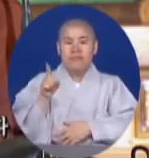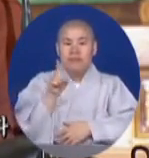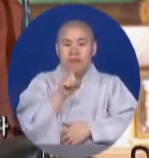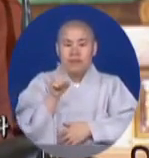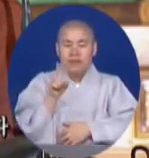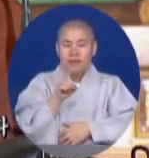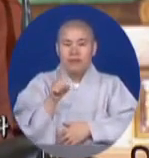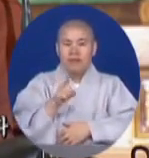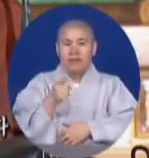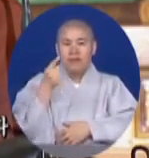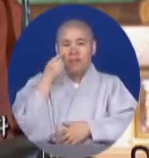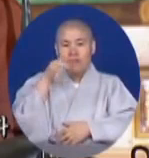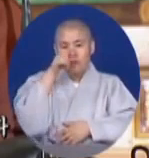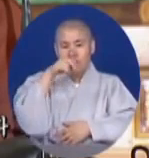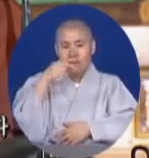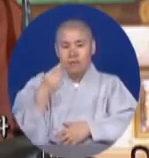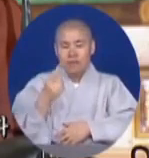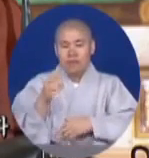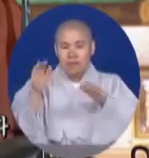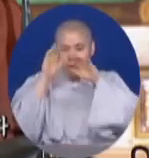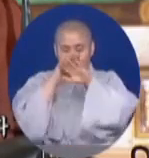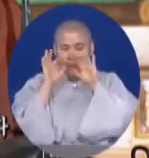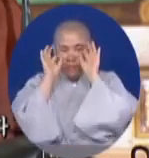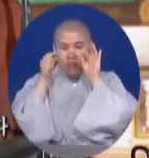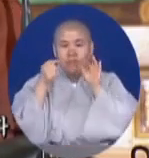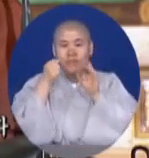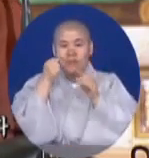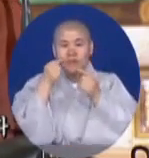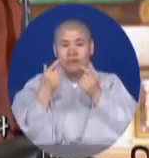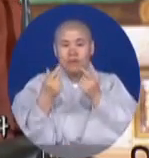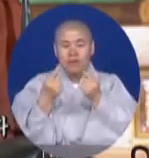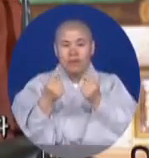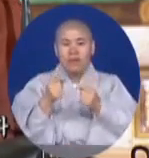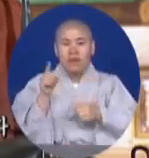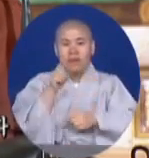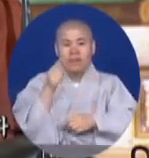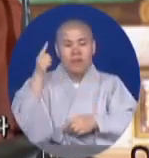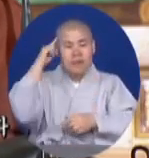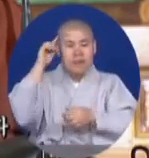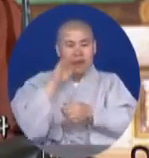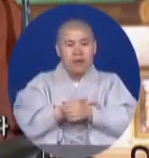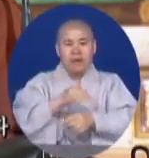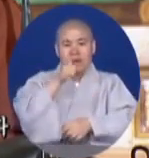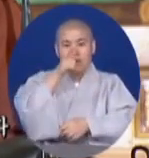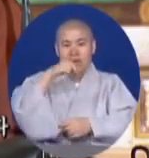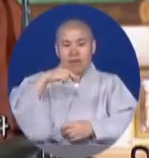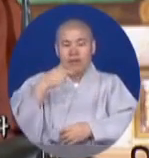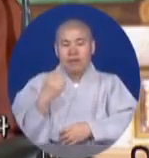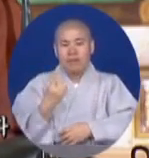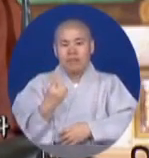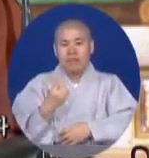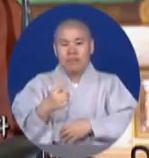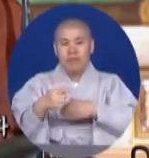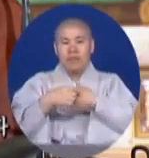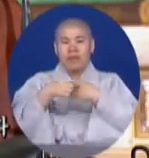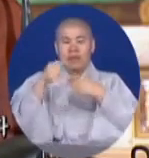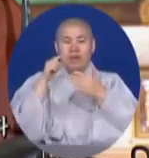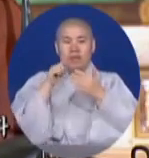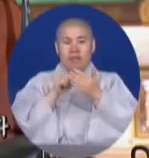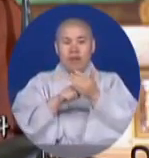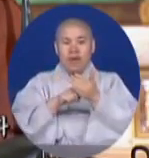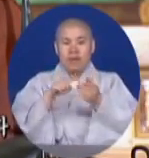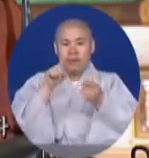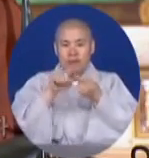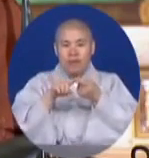아무리 그 눈이 있어도 어두우면 못 보듯이 아무리 지혜가 있어도 많이